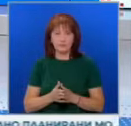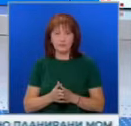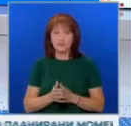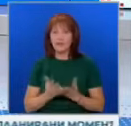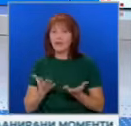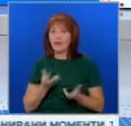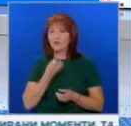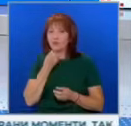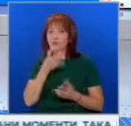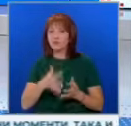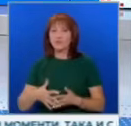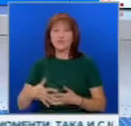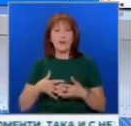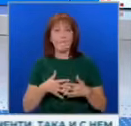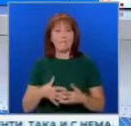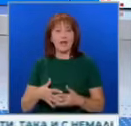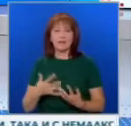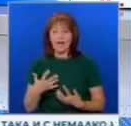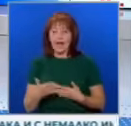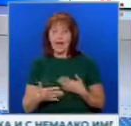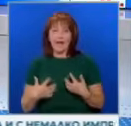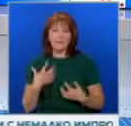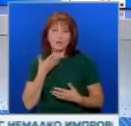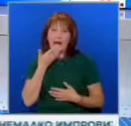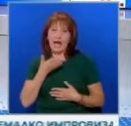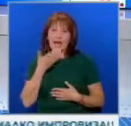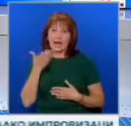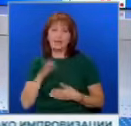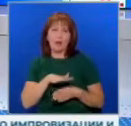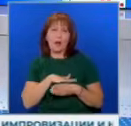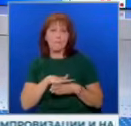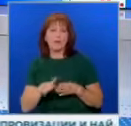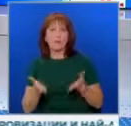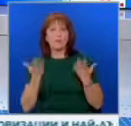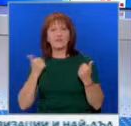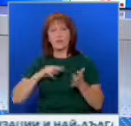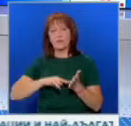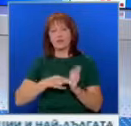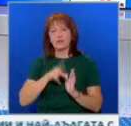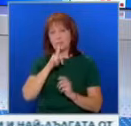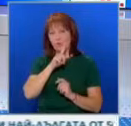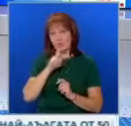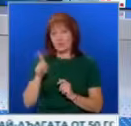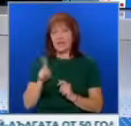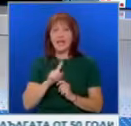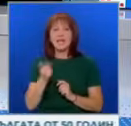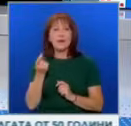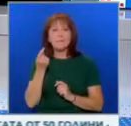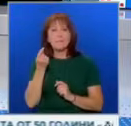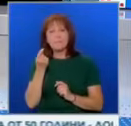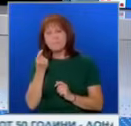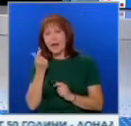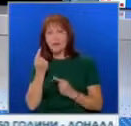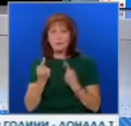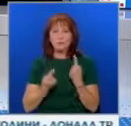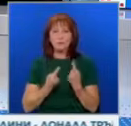Какво се случва в Съединените щати? С емоционална реч, изпълнена както с предварително планирани моменти, така и с немалко импровизации